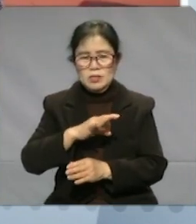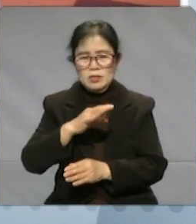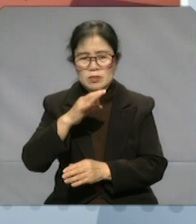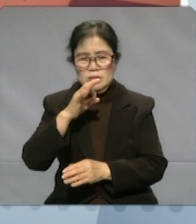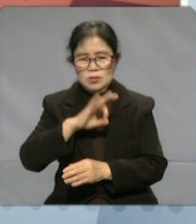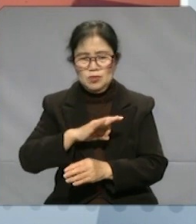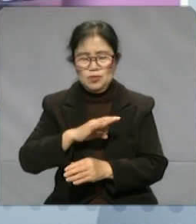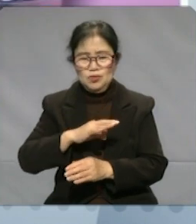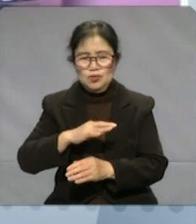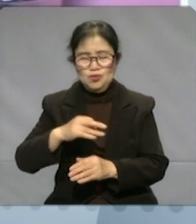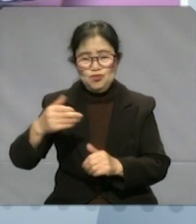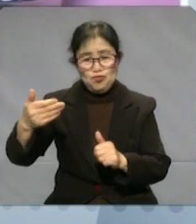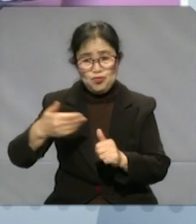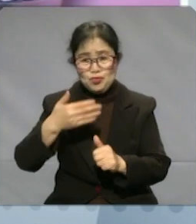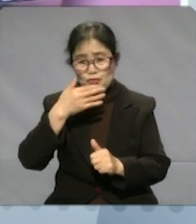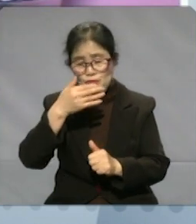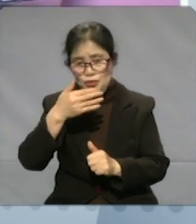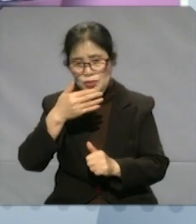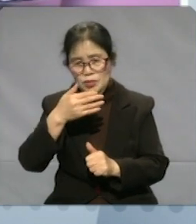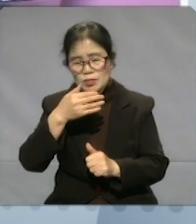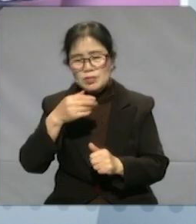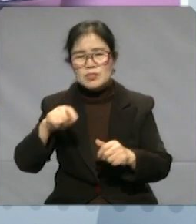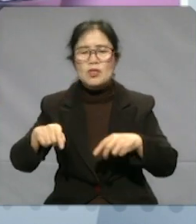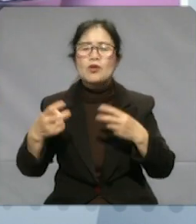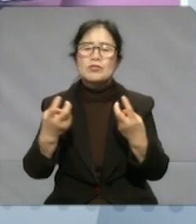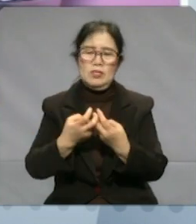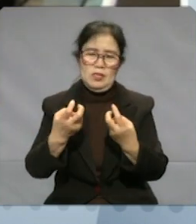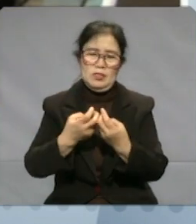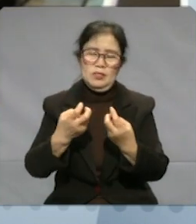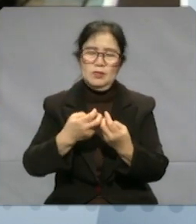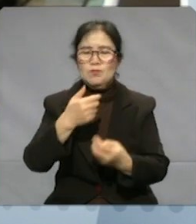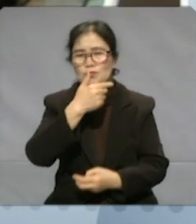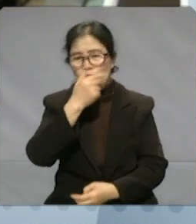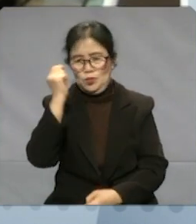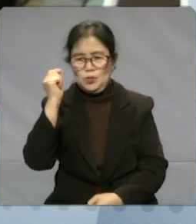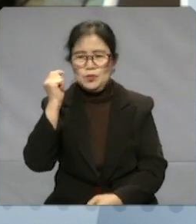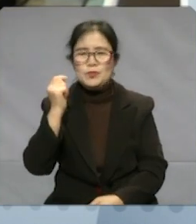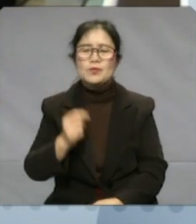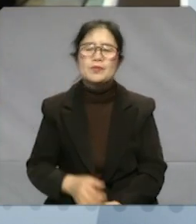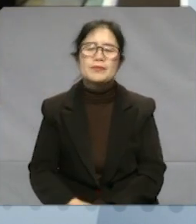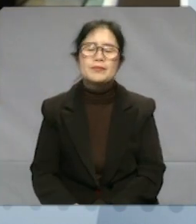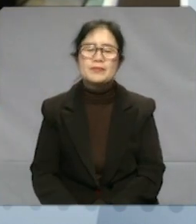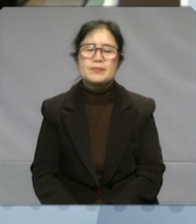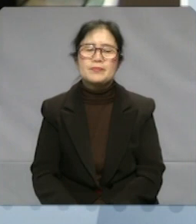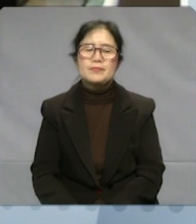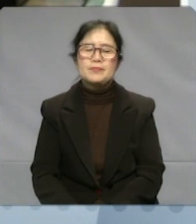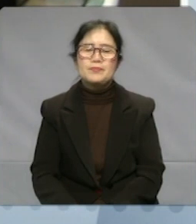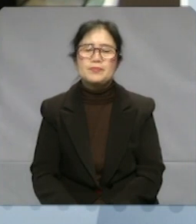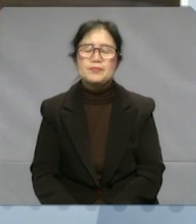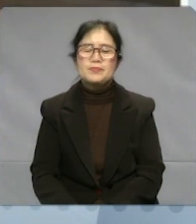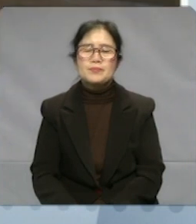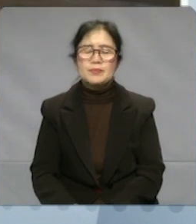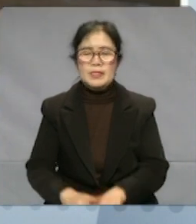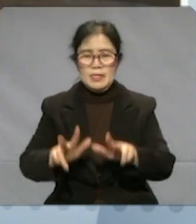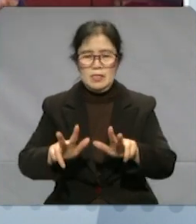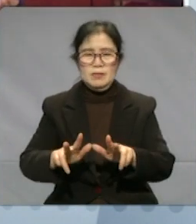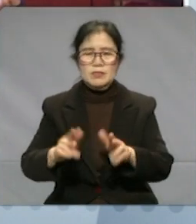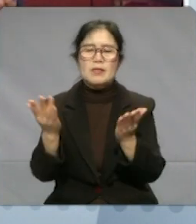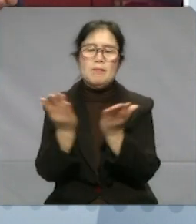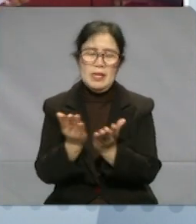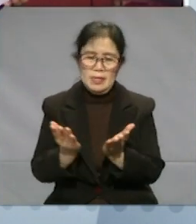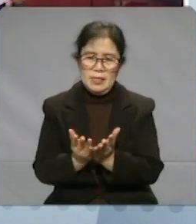소상공인들에게 어떤 효과를 내는 이런 정책은 좀 부족하지 않는가라고 생각이 됩니다. 네, 현실에